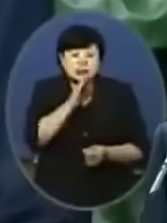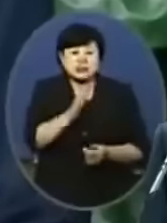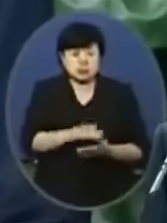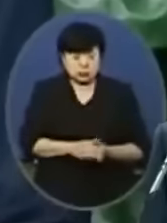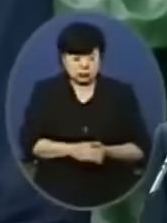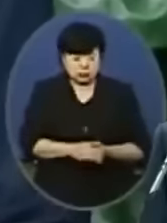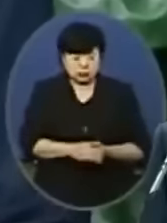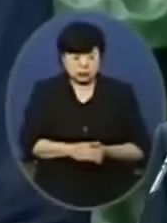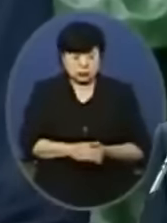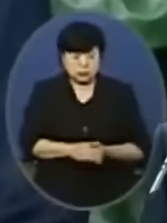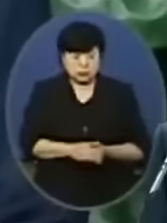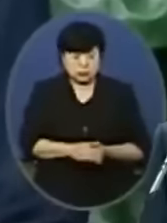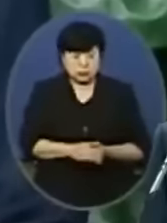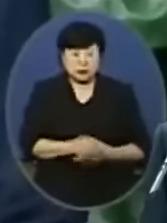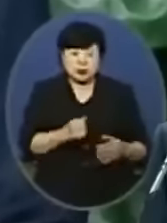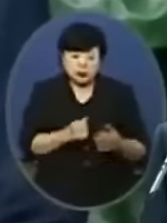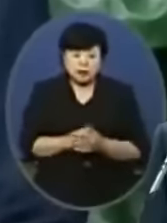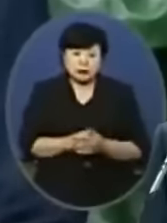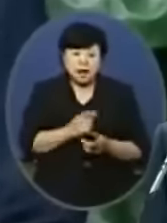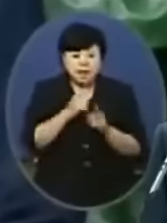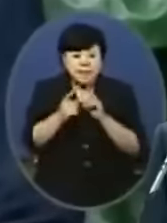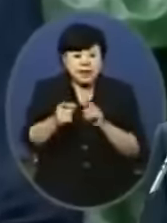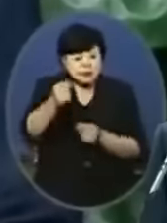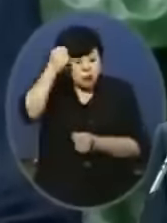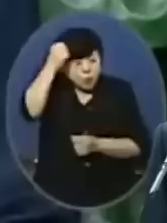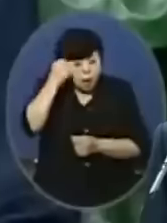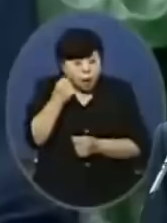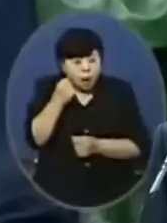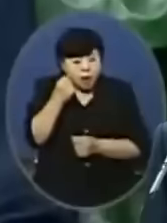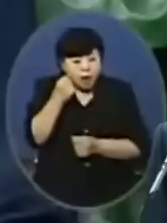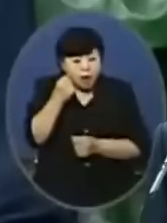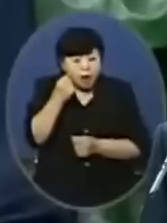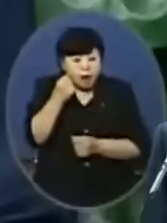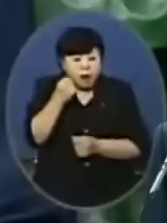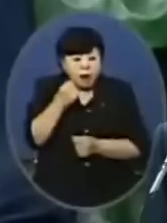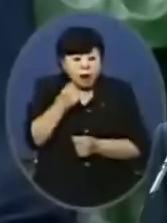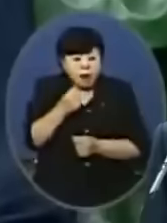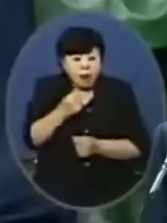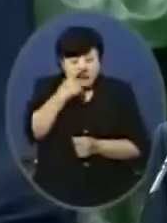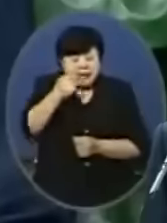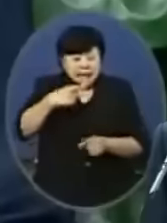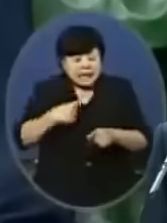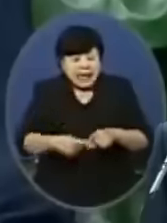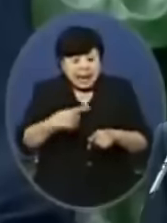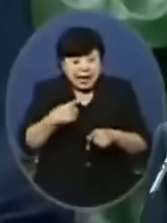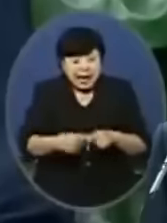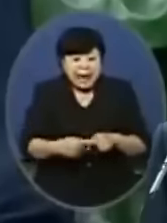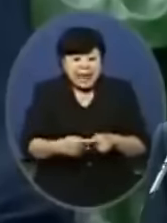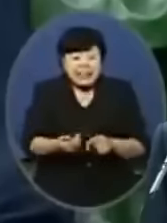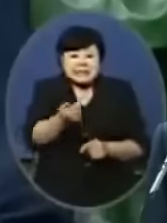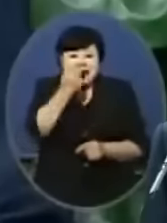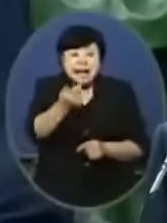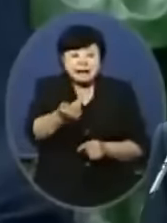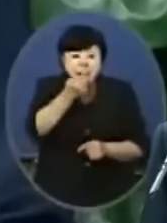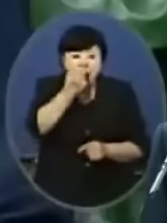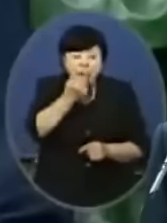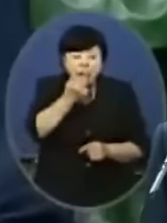그랬습니다. 그러므로 우리가 그 말씀을 외웁니다. 날카로운 칼과 같은 생명의